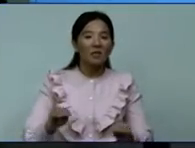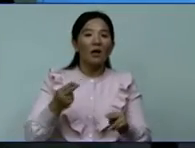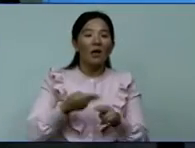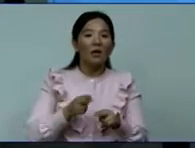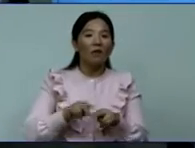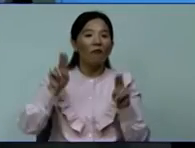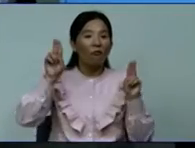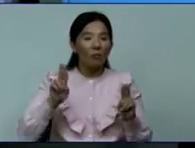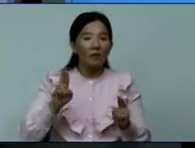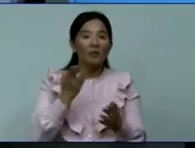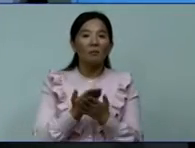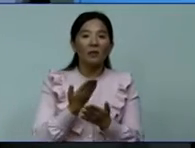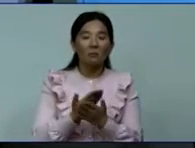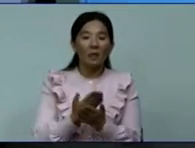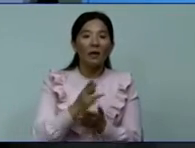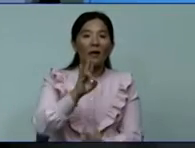вспомним. Например,